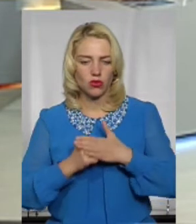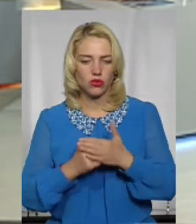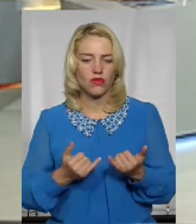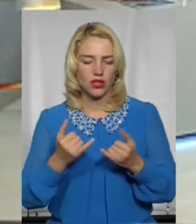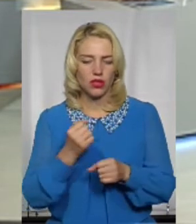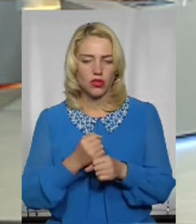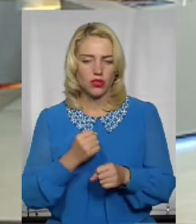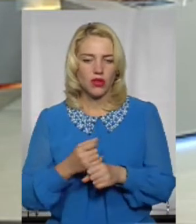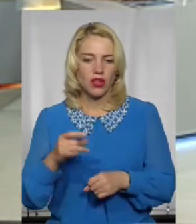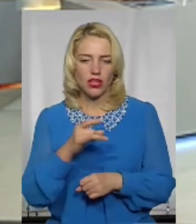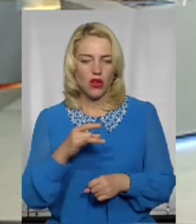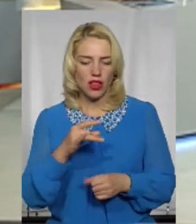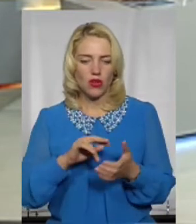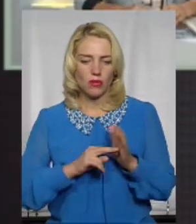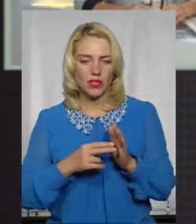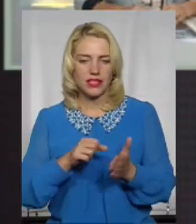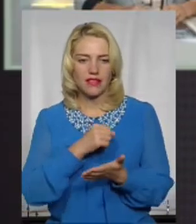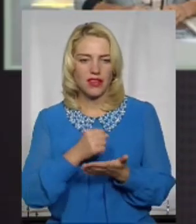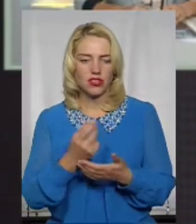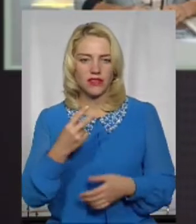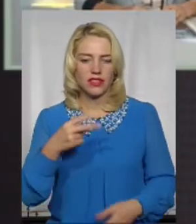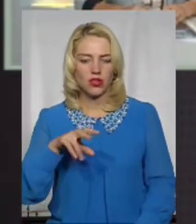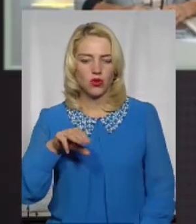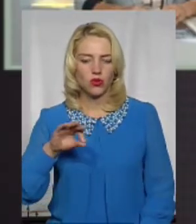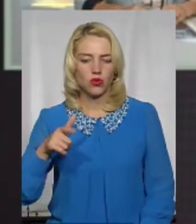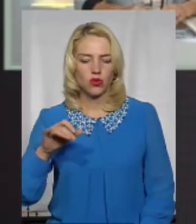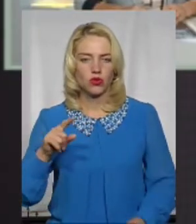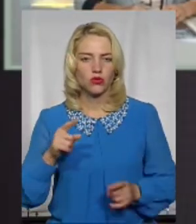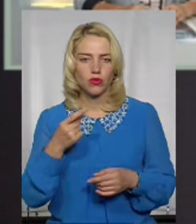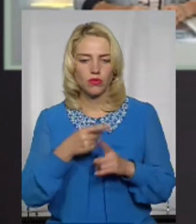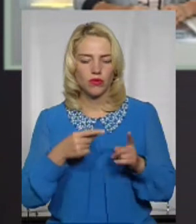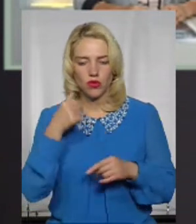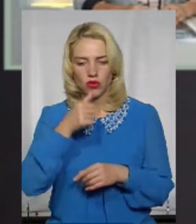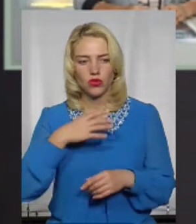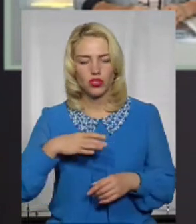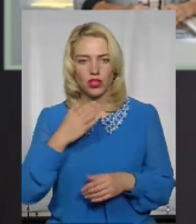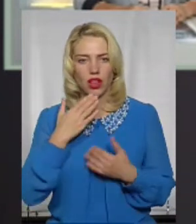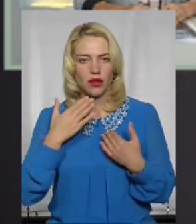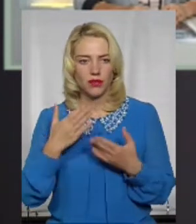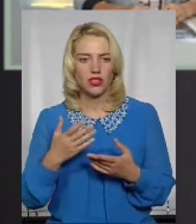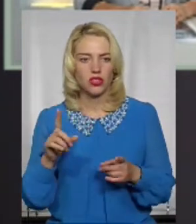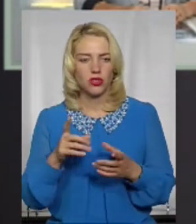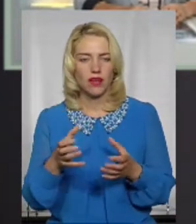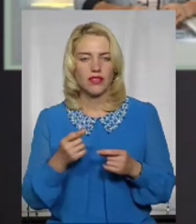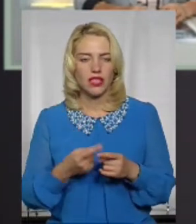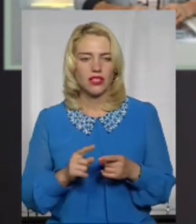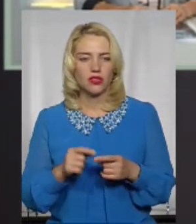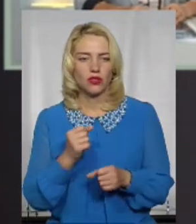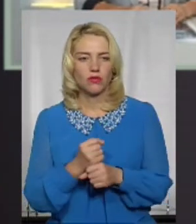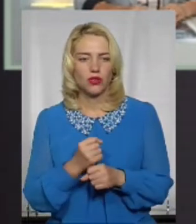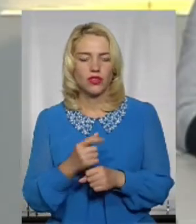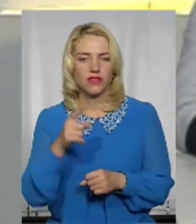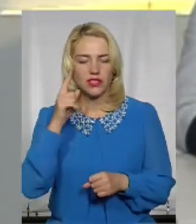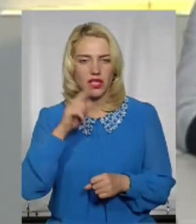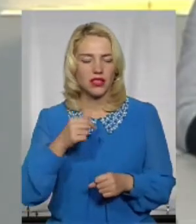регіональних, затверджено 20 лютого. От чому в нашій області півроку чекали для того, щоб взятися за цю роботу? Ви знаєте, я скажу, що ми